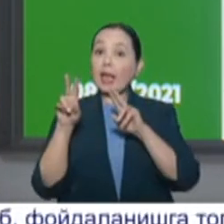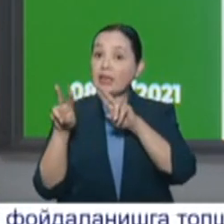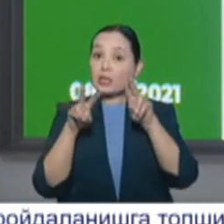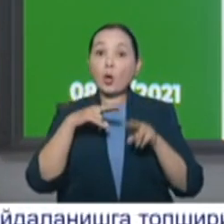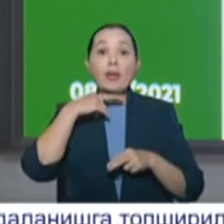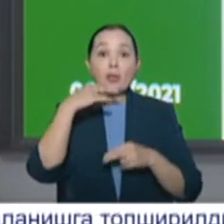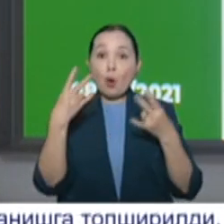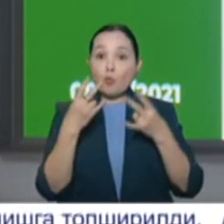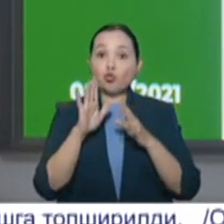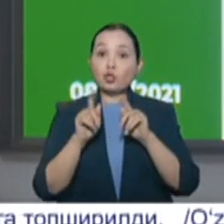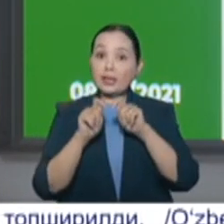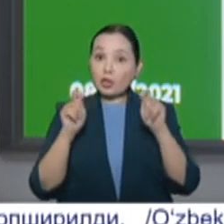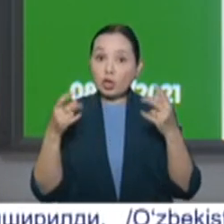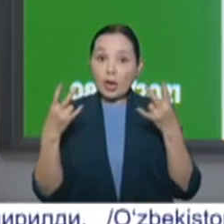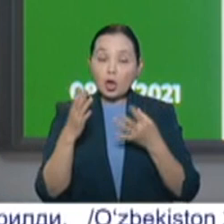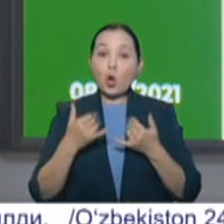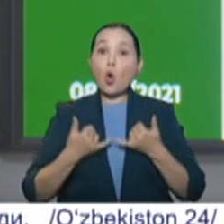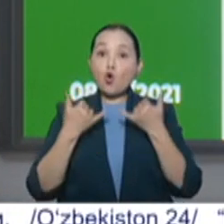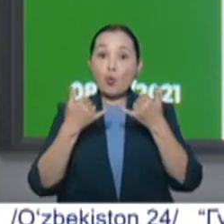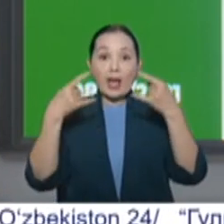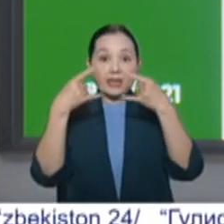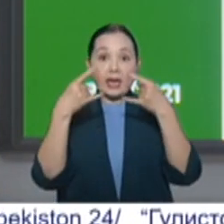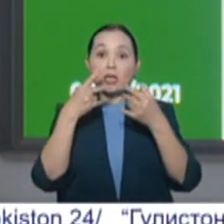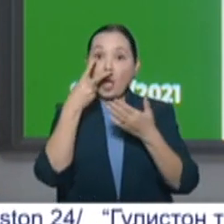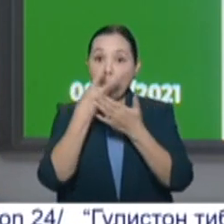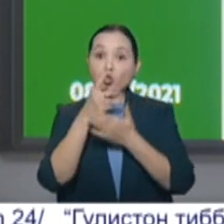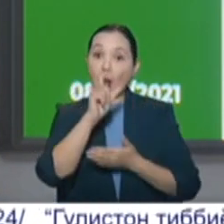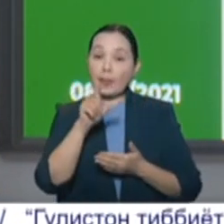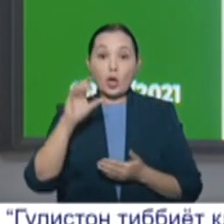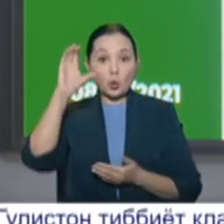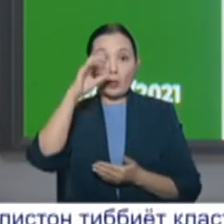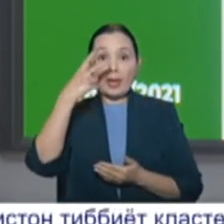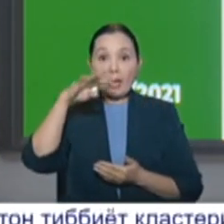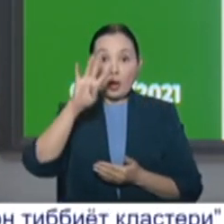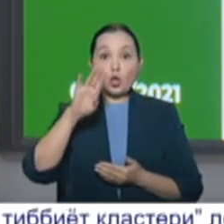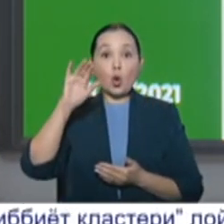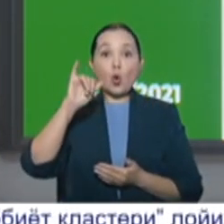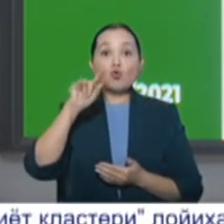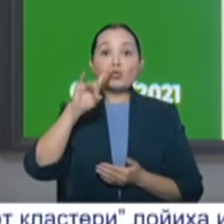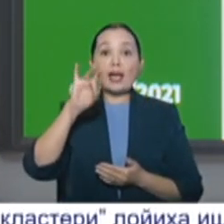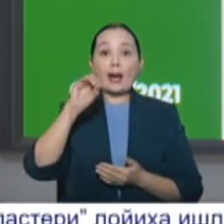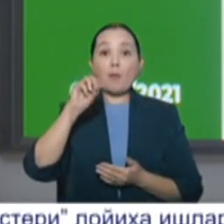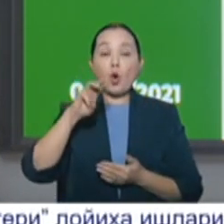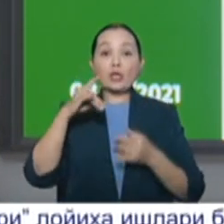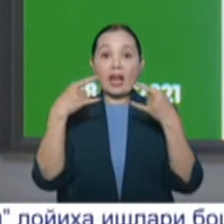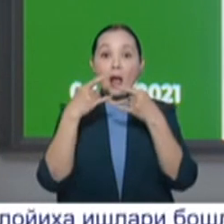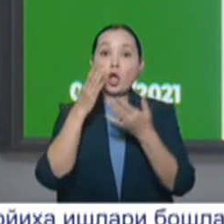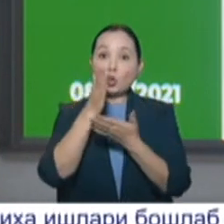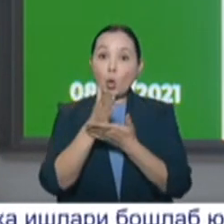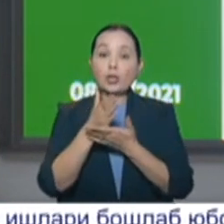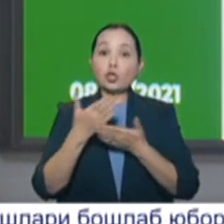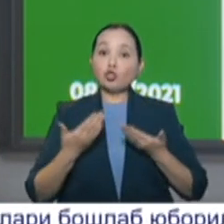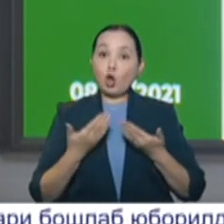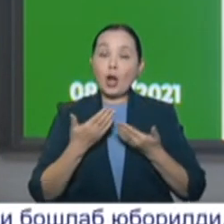e'tiborida bo'lish uchun tashkil qilinyapti. Hurmatli teletomoshabinlar, bizni O'zbekiston 24 hamda UzReport telekanallari orqali to'g'ridan-to'g'ri